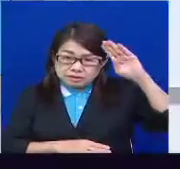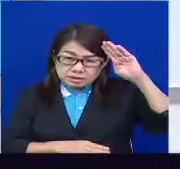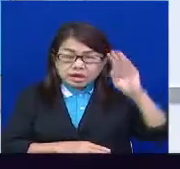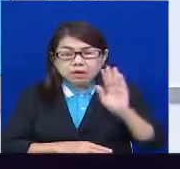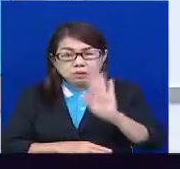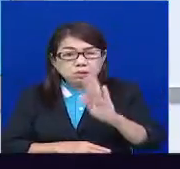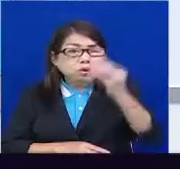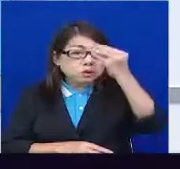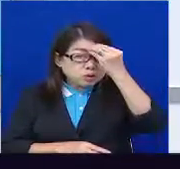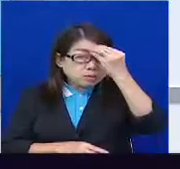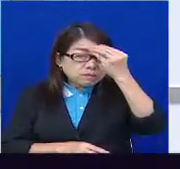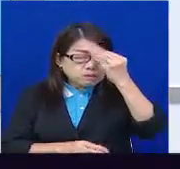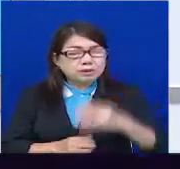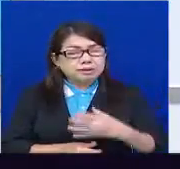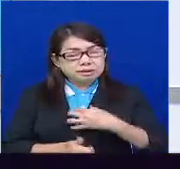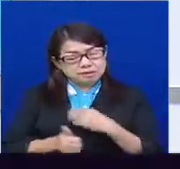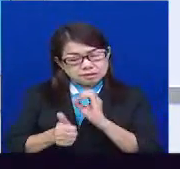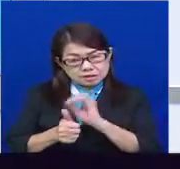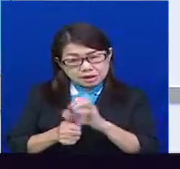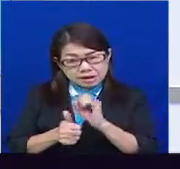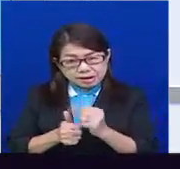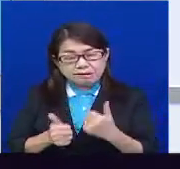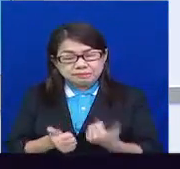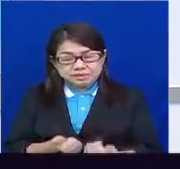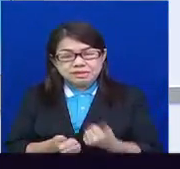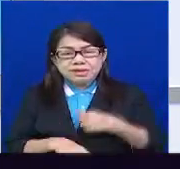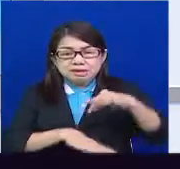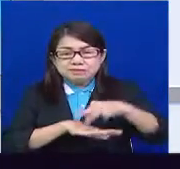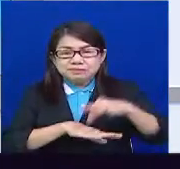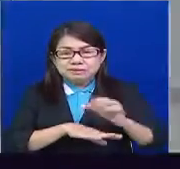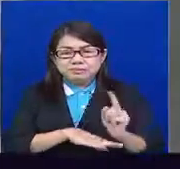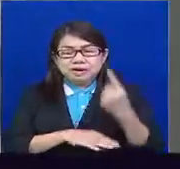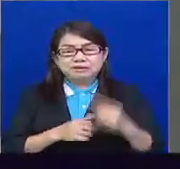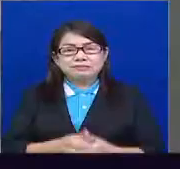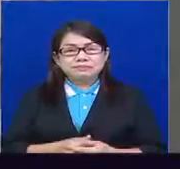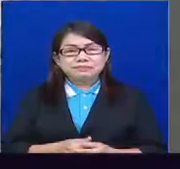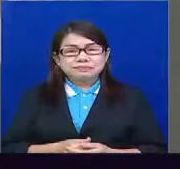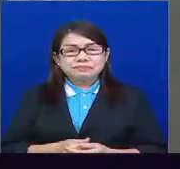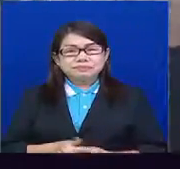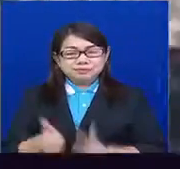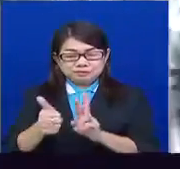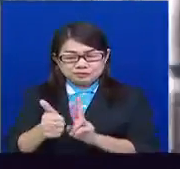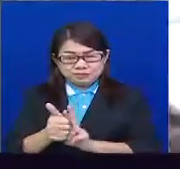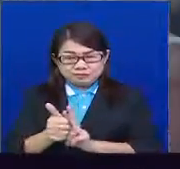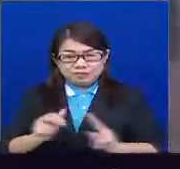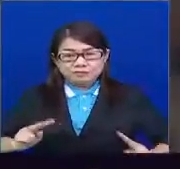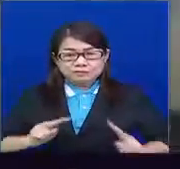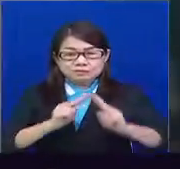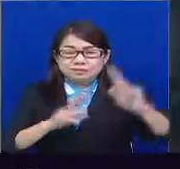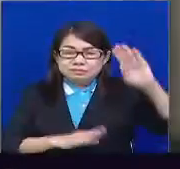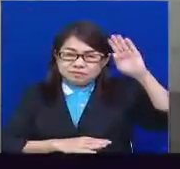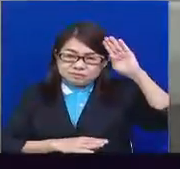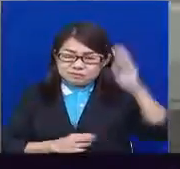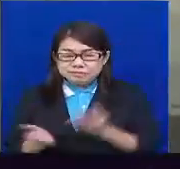ประเทศเพื่อแนะนำตัวในโอกาสที่เข้ารับตำแหน่งใหม่พลเอกอุดมเดชศรีตบุตรรัฐมนตรีช่วยว่าการกระทรวงกลาโหมให้การต้อนรับนาย